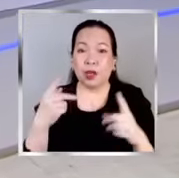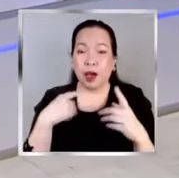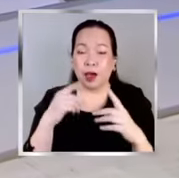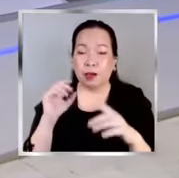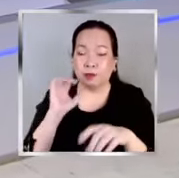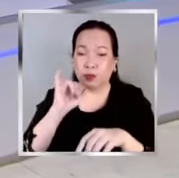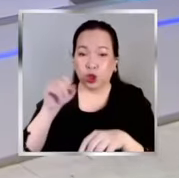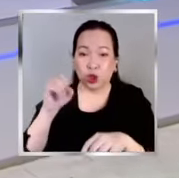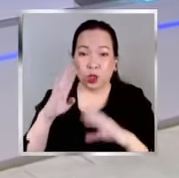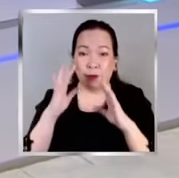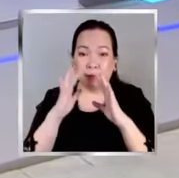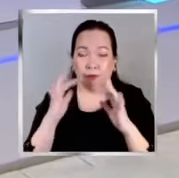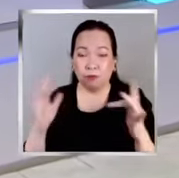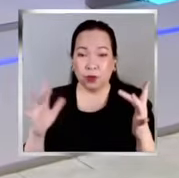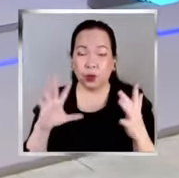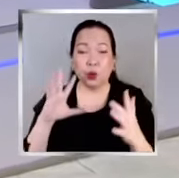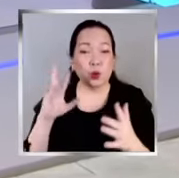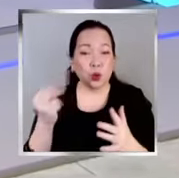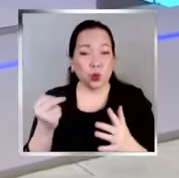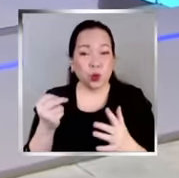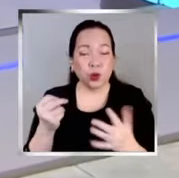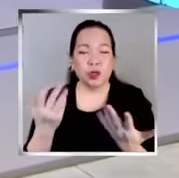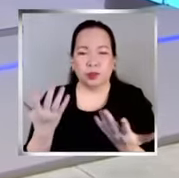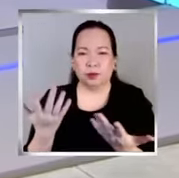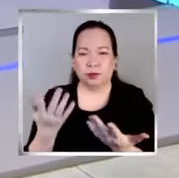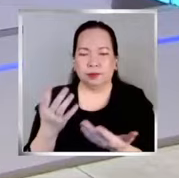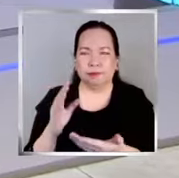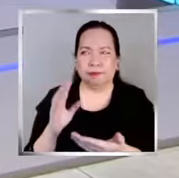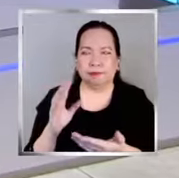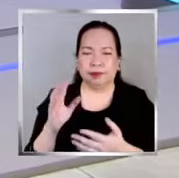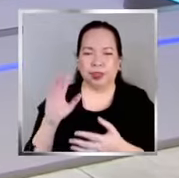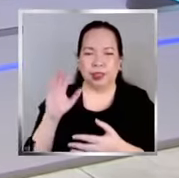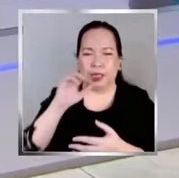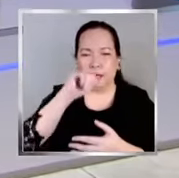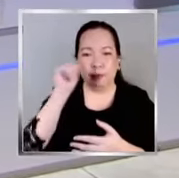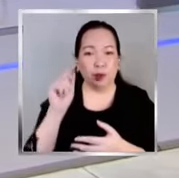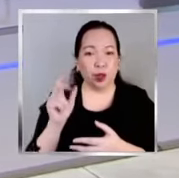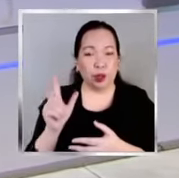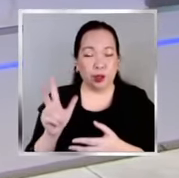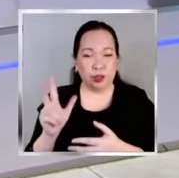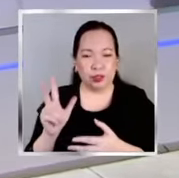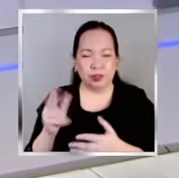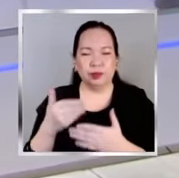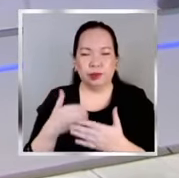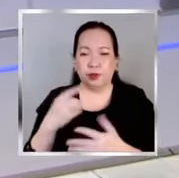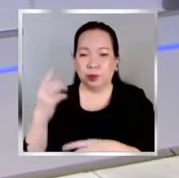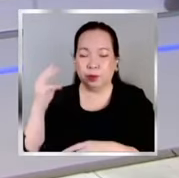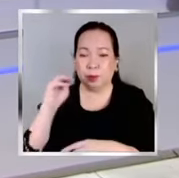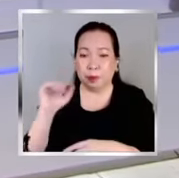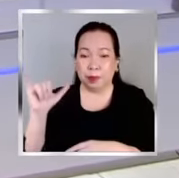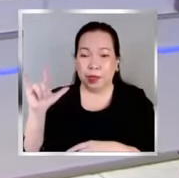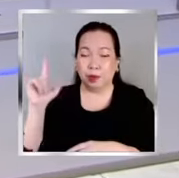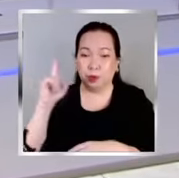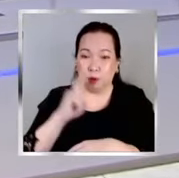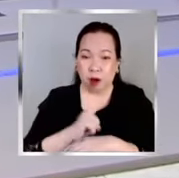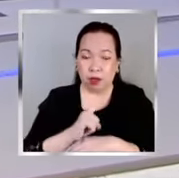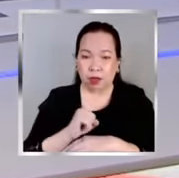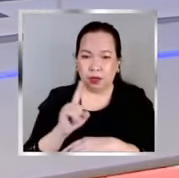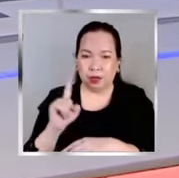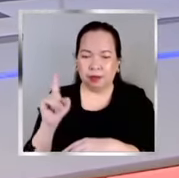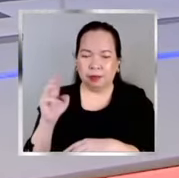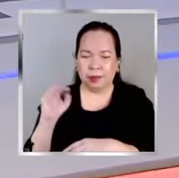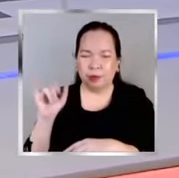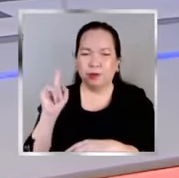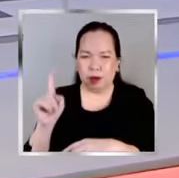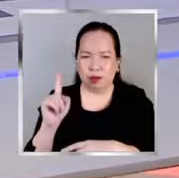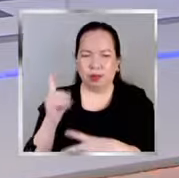sa bisperas po yan ang araw ng mga manggagawa. Kung paano paghahandaan yan para mataas ang inyong chance ang matanggap, alamin po sa